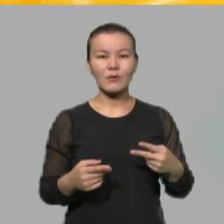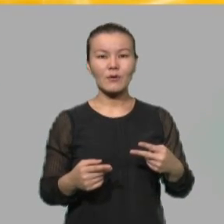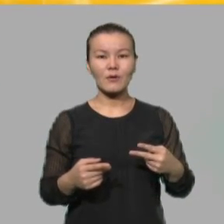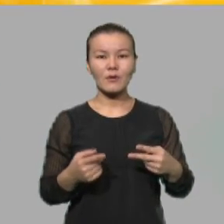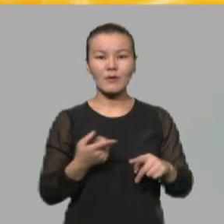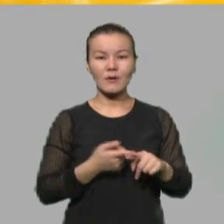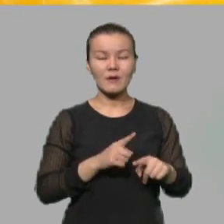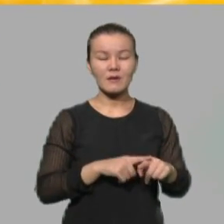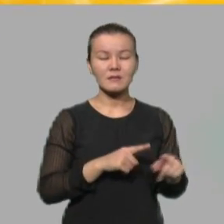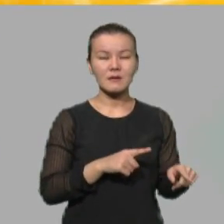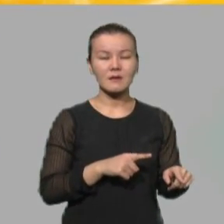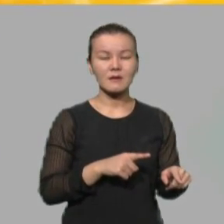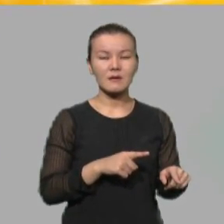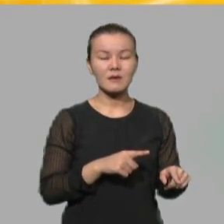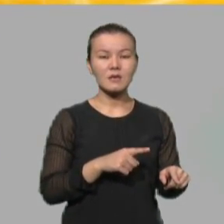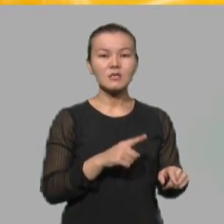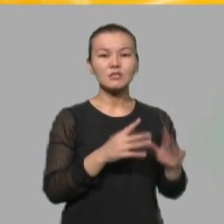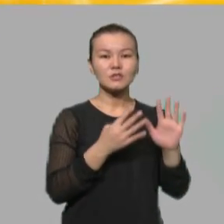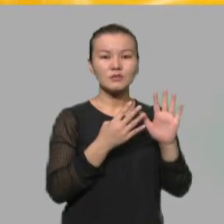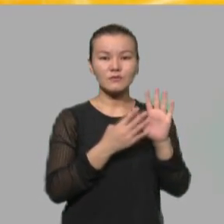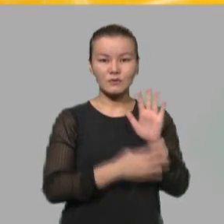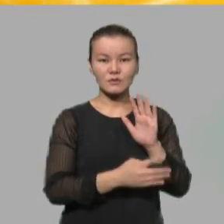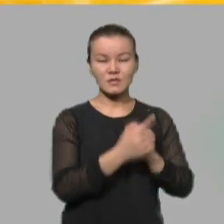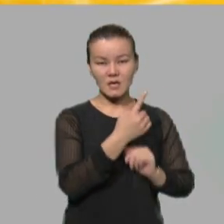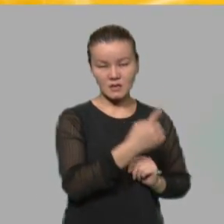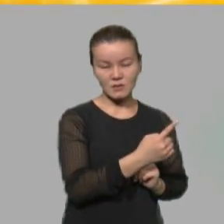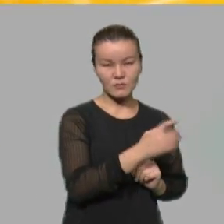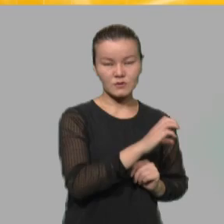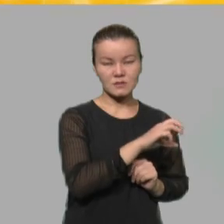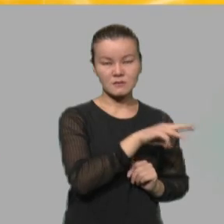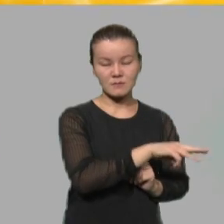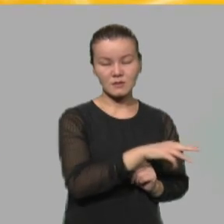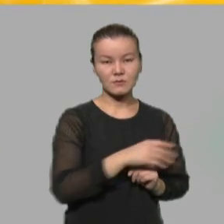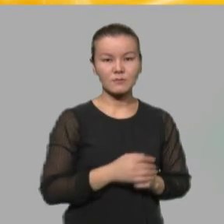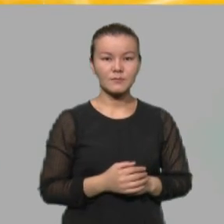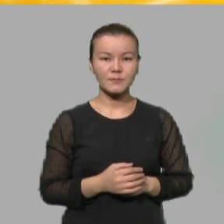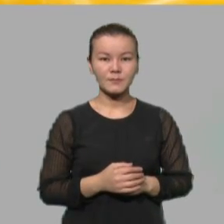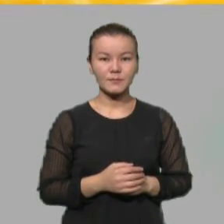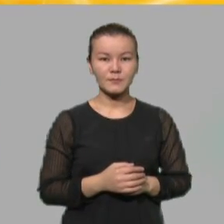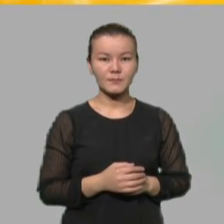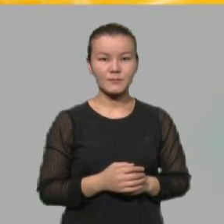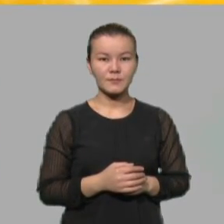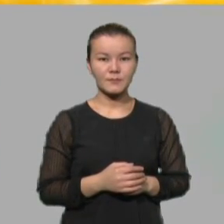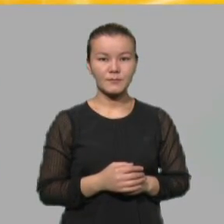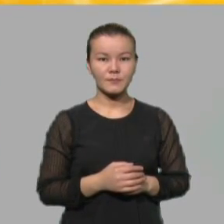Равно это расстояние 91 сантиметру.